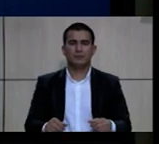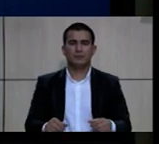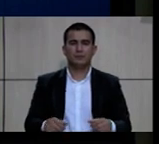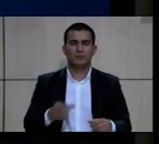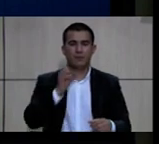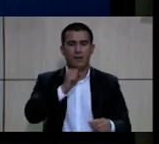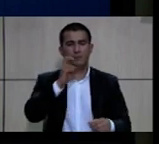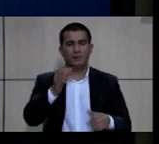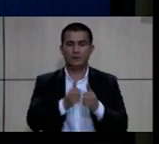AB tomon